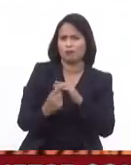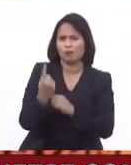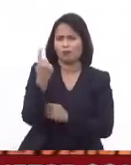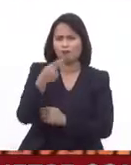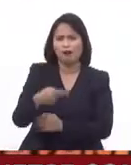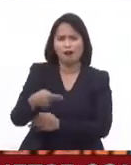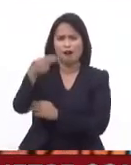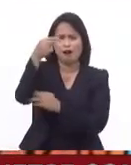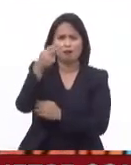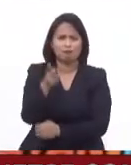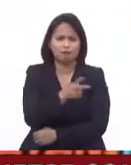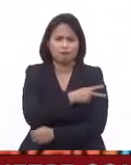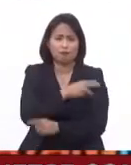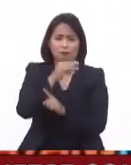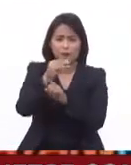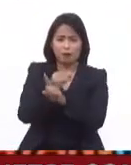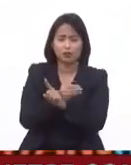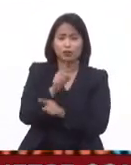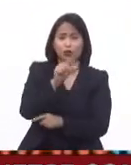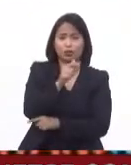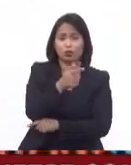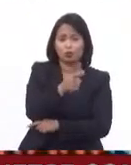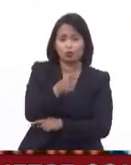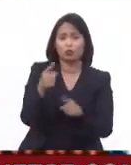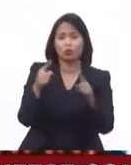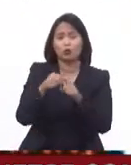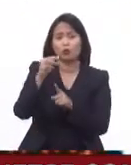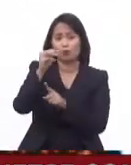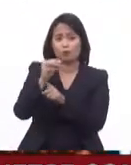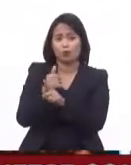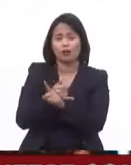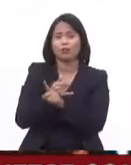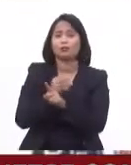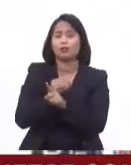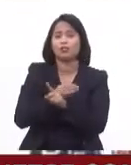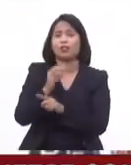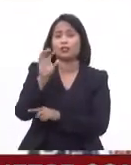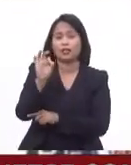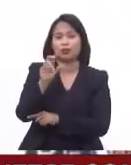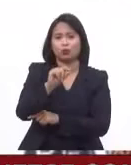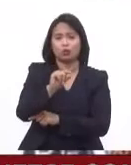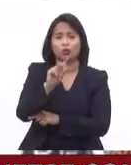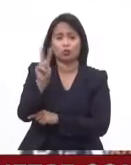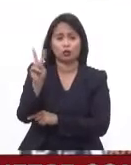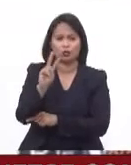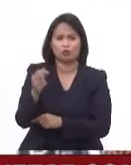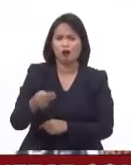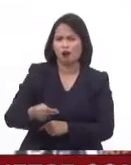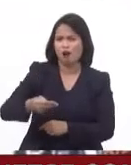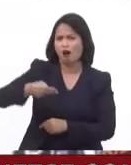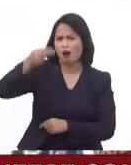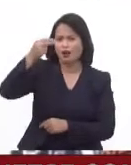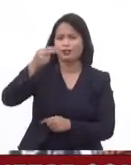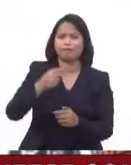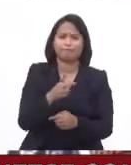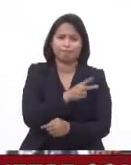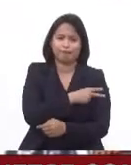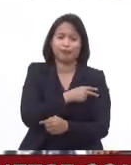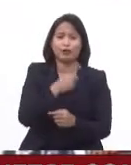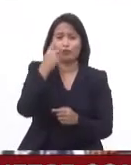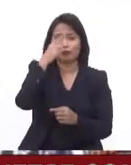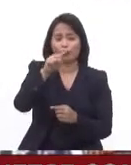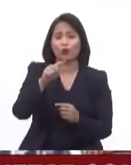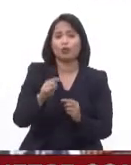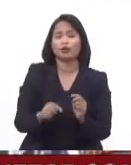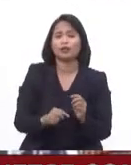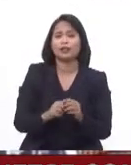administered dose mula March 2021 hanggang March 9, 2022. Rank 1, highest administered dose sa bayanihan,